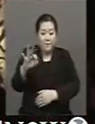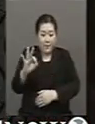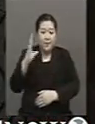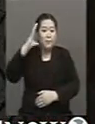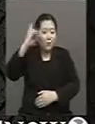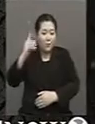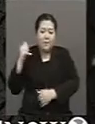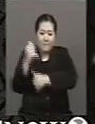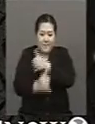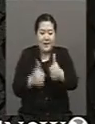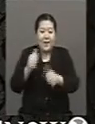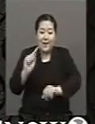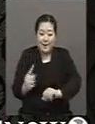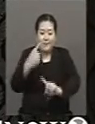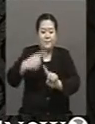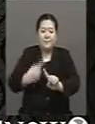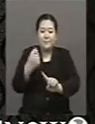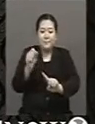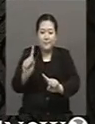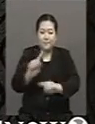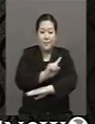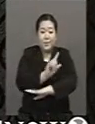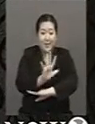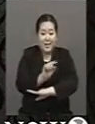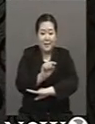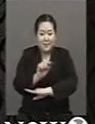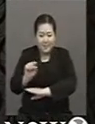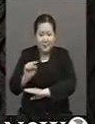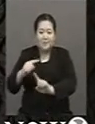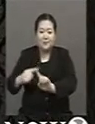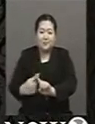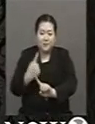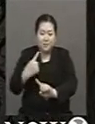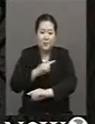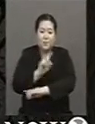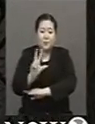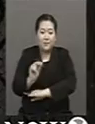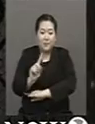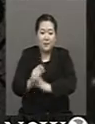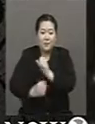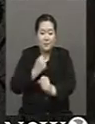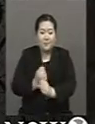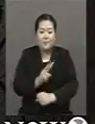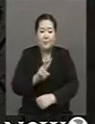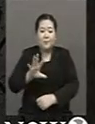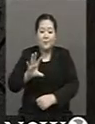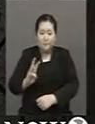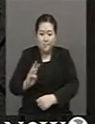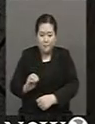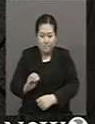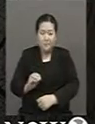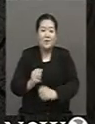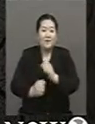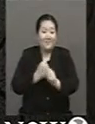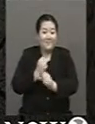งนี้ครับ5พฤศจิกายนจนถึงวันที่31มกราคมปีหน้าตั้งแต่10โมงเช้าจนถึง1ทุ่มนะครับโด